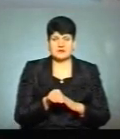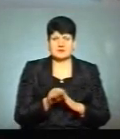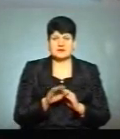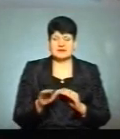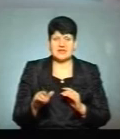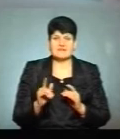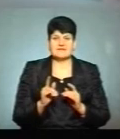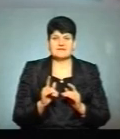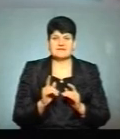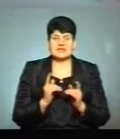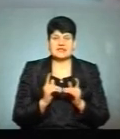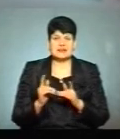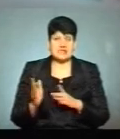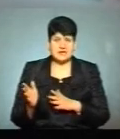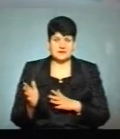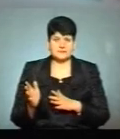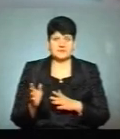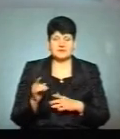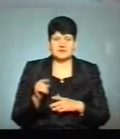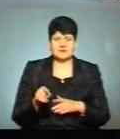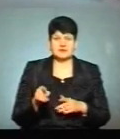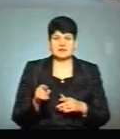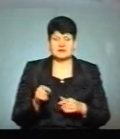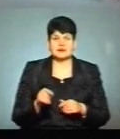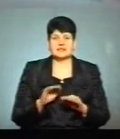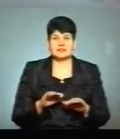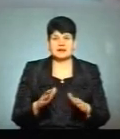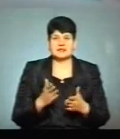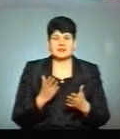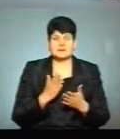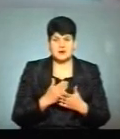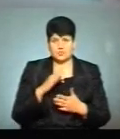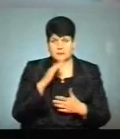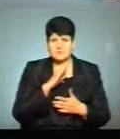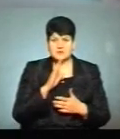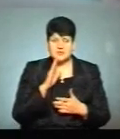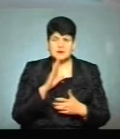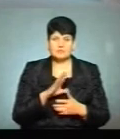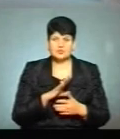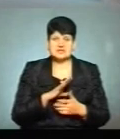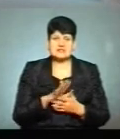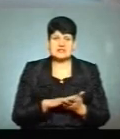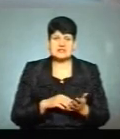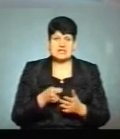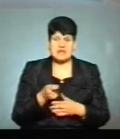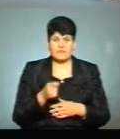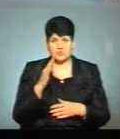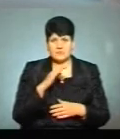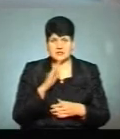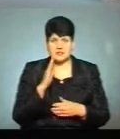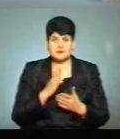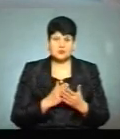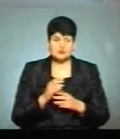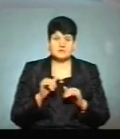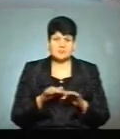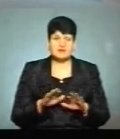до інтернатних закладів там, де є тих дітей, які мають батьків, відбувалися за заявою батьків. І служба у